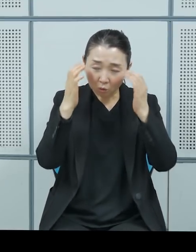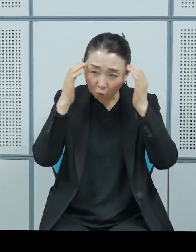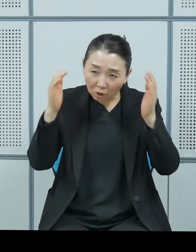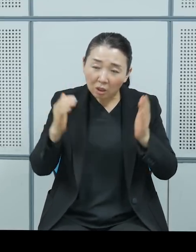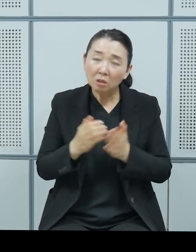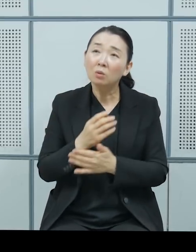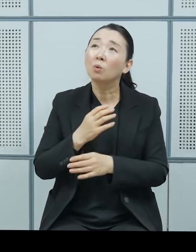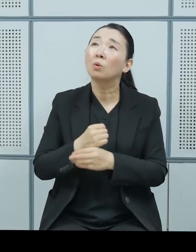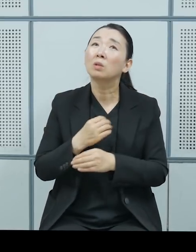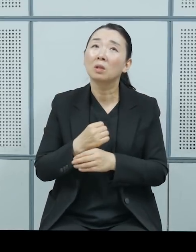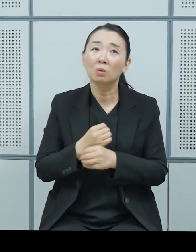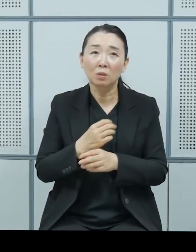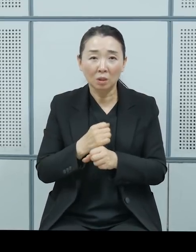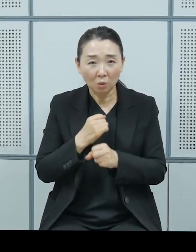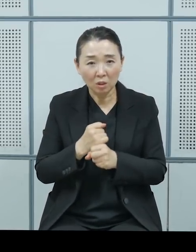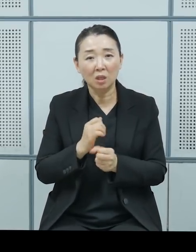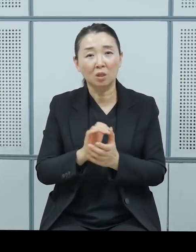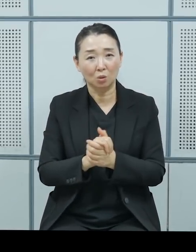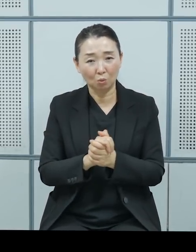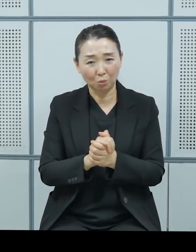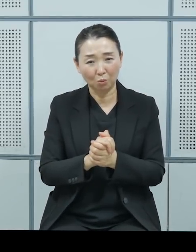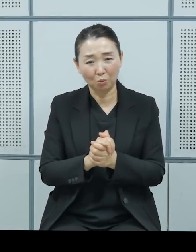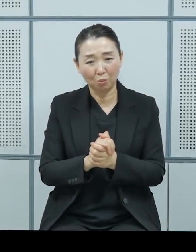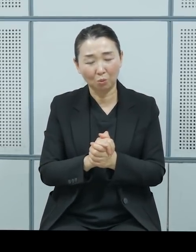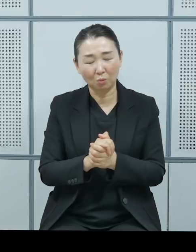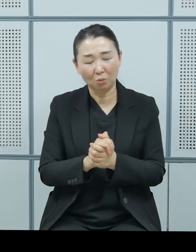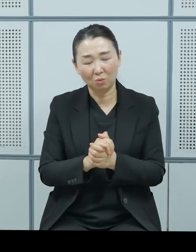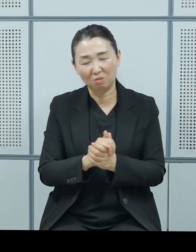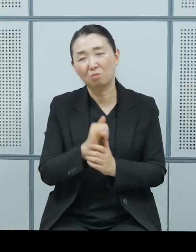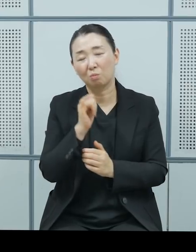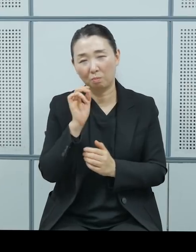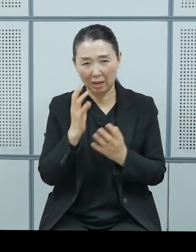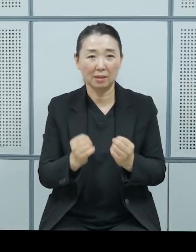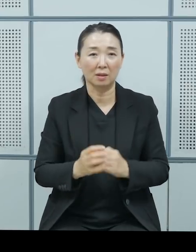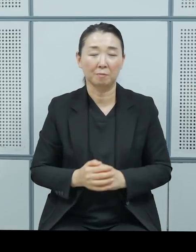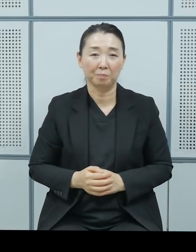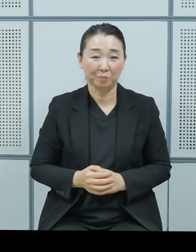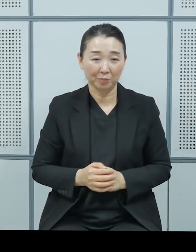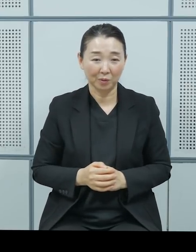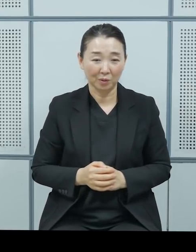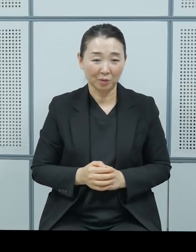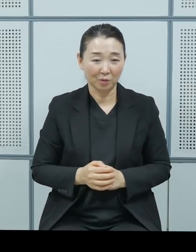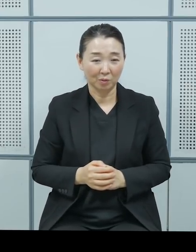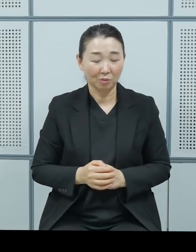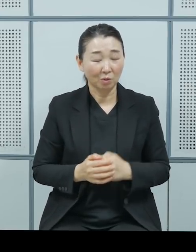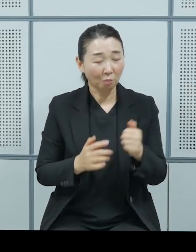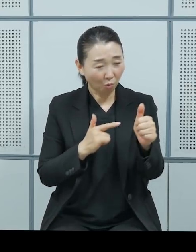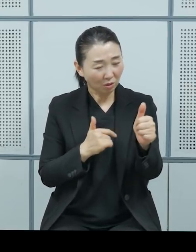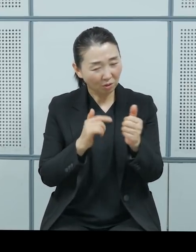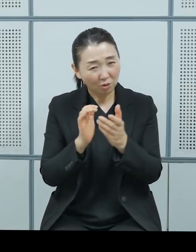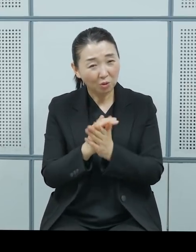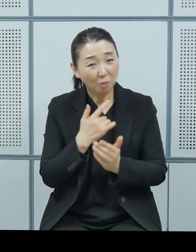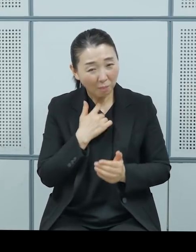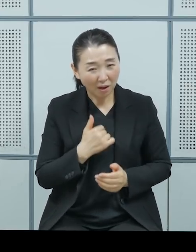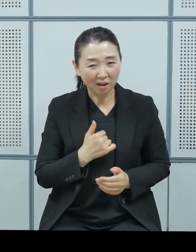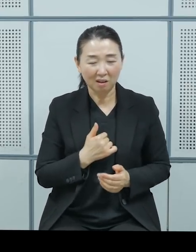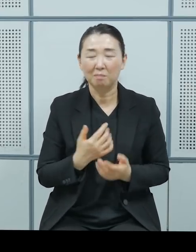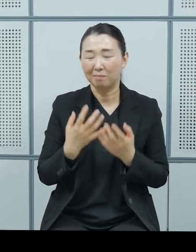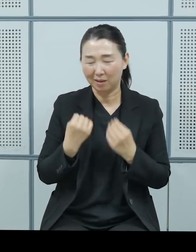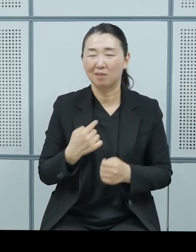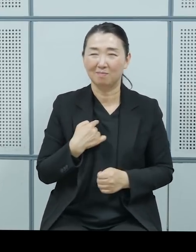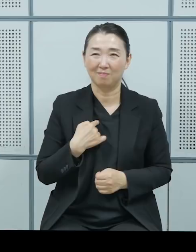고난이 끝이 날 것이냐라는 기도를 올리는 분들이 참 많아요. 맞죠. 목사님도 그런 기도가 나오셨을 것 같은데, 했죠, 그죠?